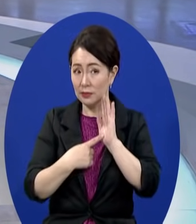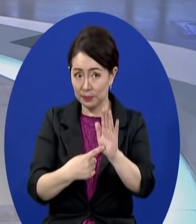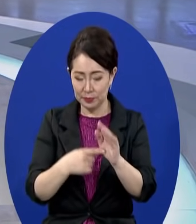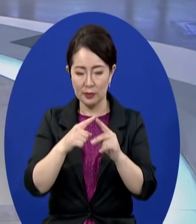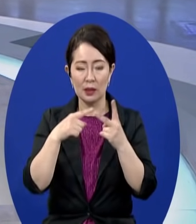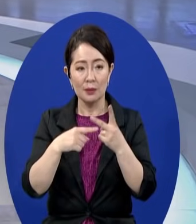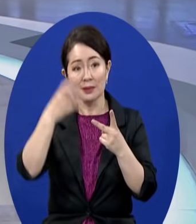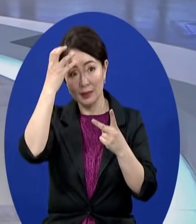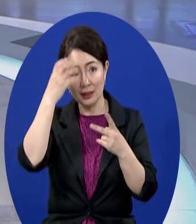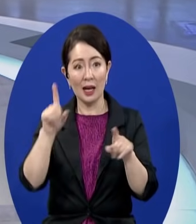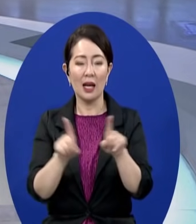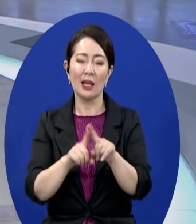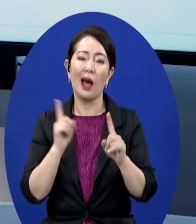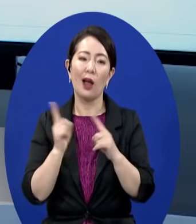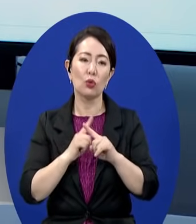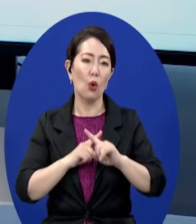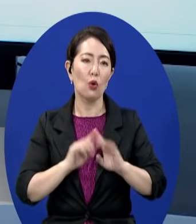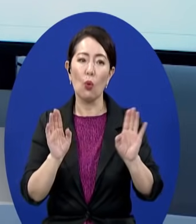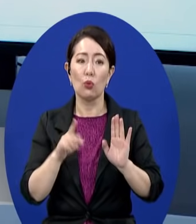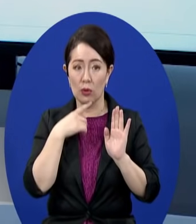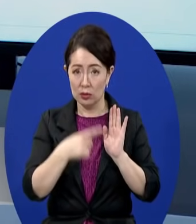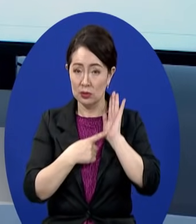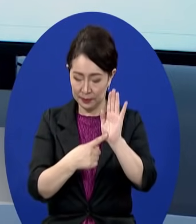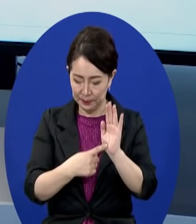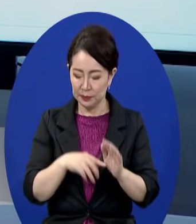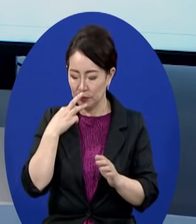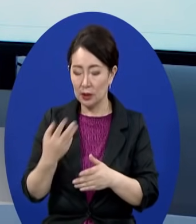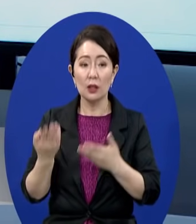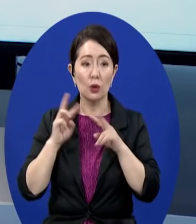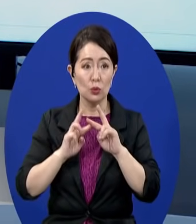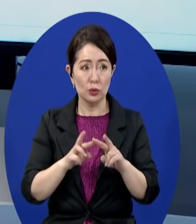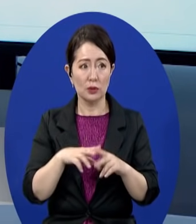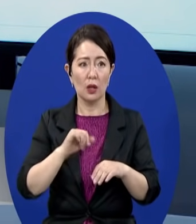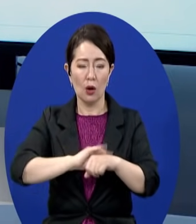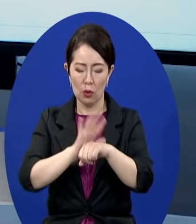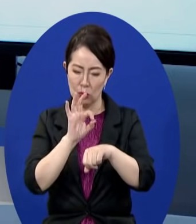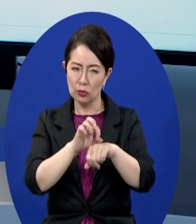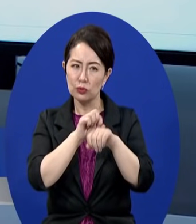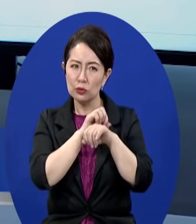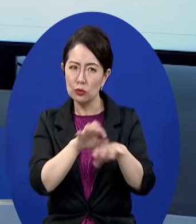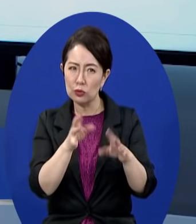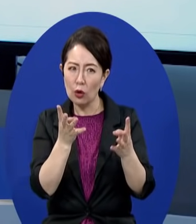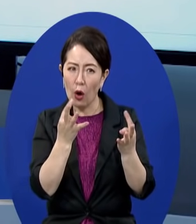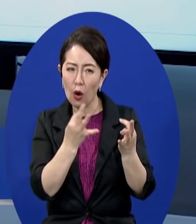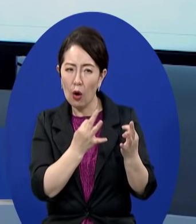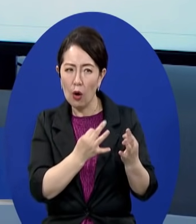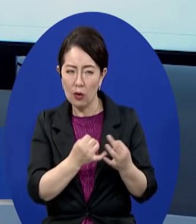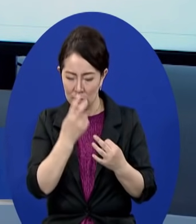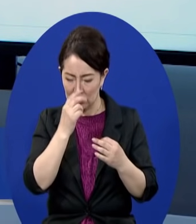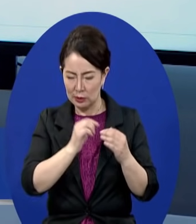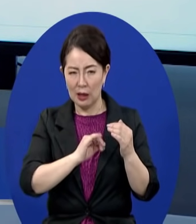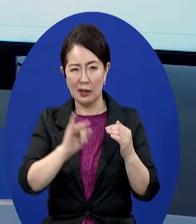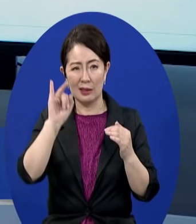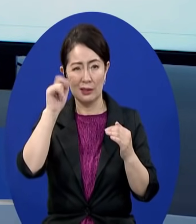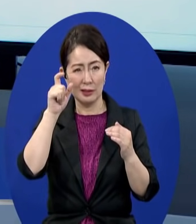газар ч гэсэн мөн ийм байр суурийг илэрхийлж байгаа. Үзэгч та бүхэнд мэдээлэл өргөжлүүлэн хүргэе. За цаашд халдварын тархалтыг төлөв тархалтын нөлөөг бууруулахын тулд